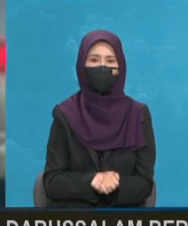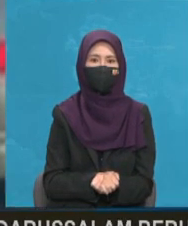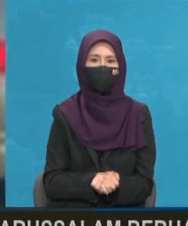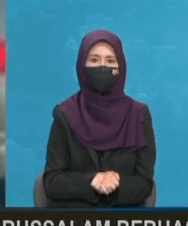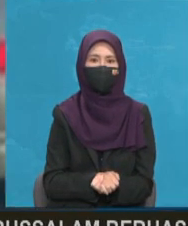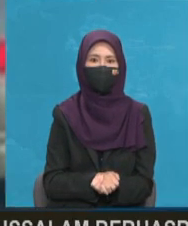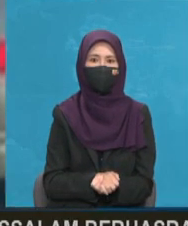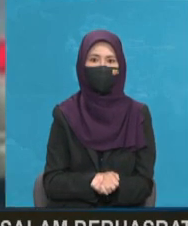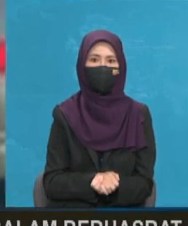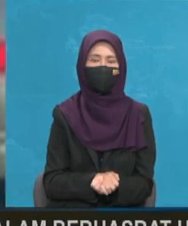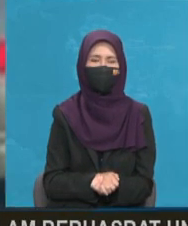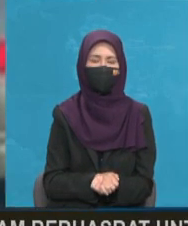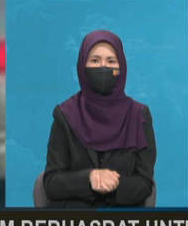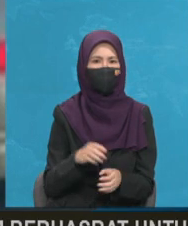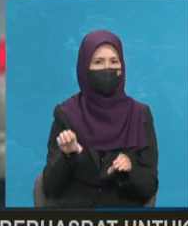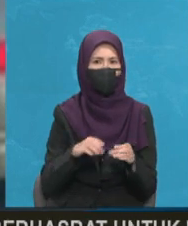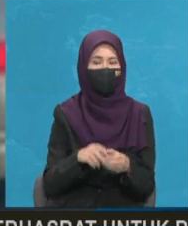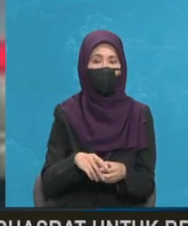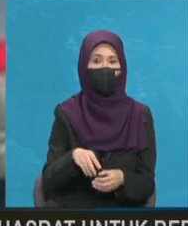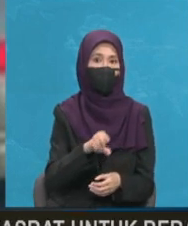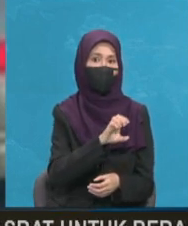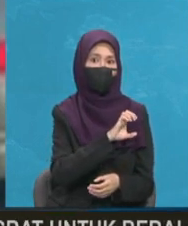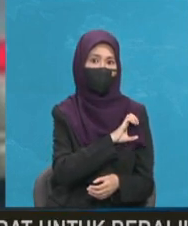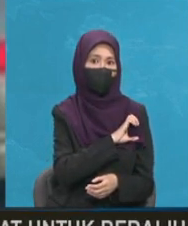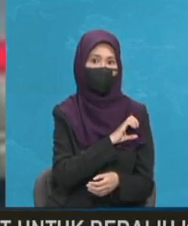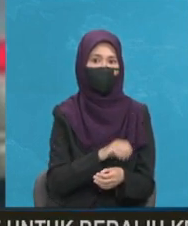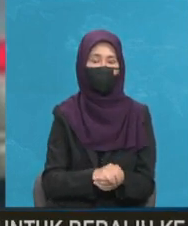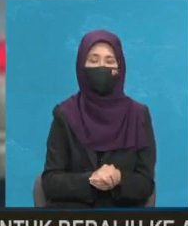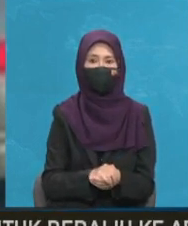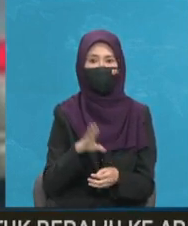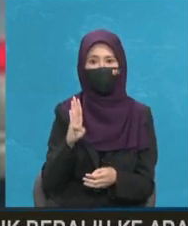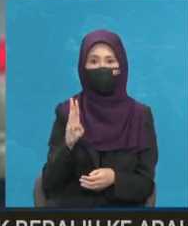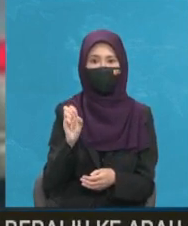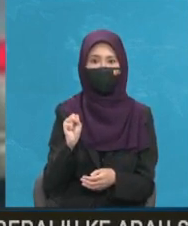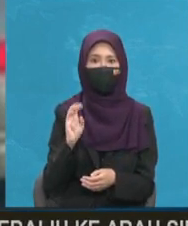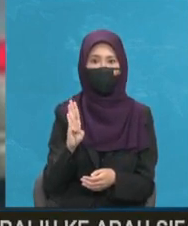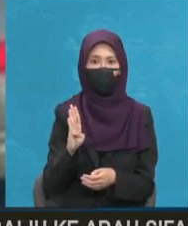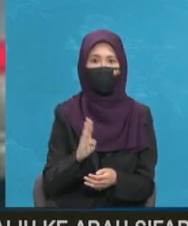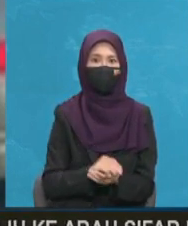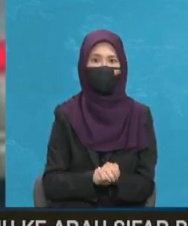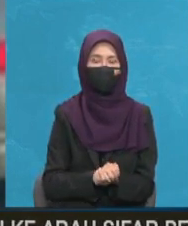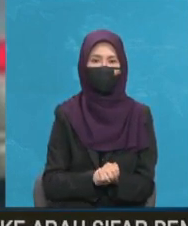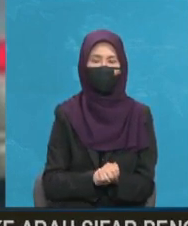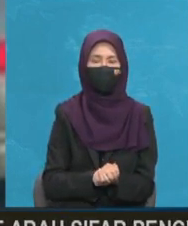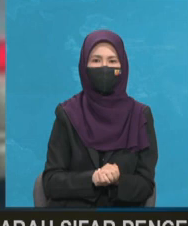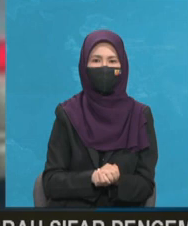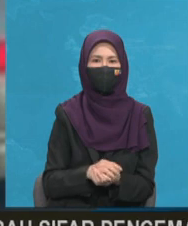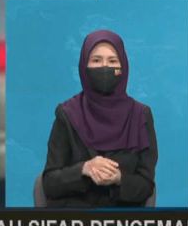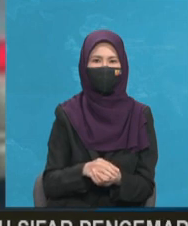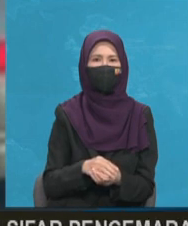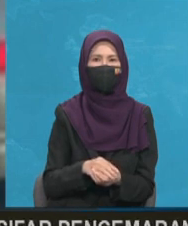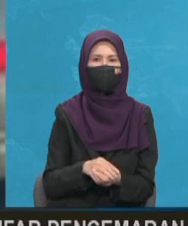Hai sehubungan dengan kejadian itu keanggotaan punya sakpole police Bandar Seri Begawan pasukan polis diraja Brunei